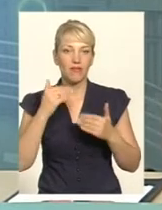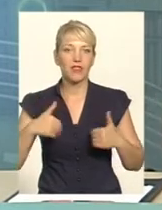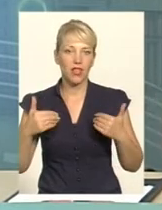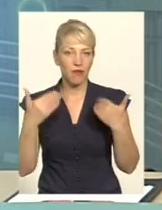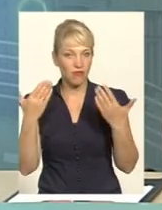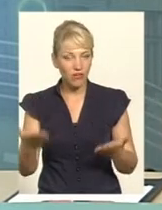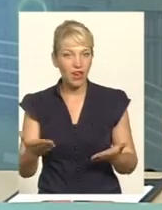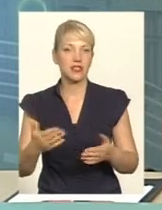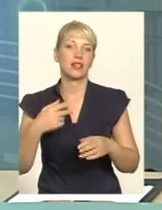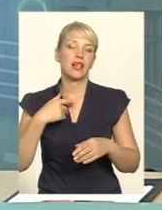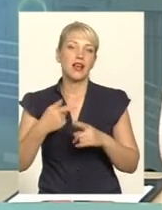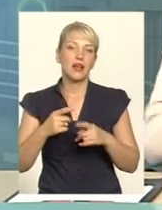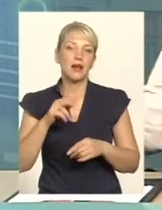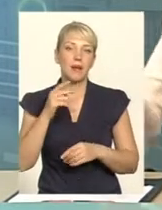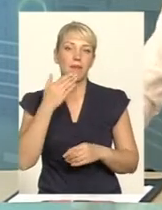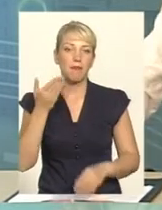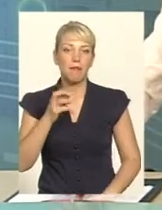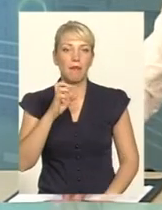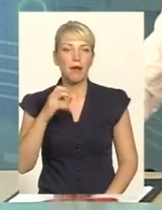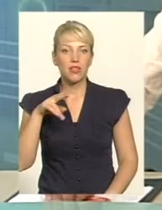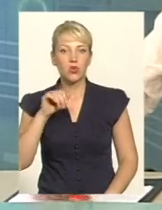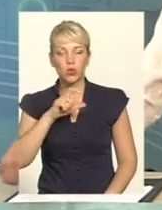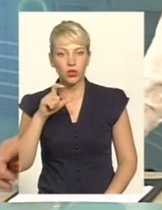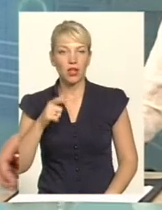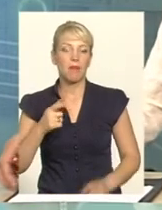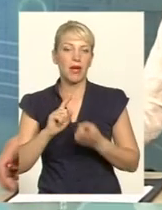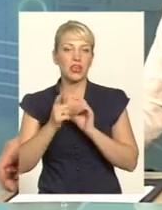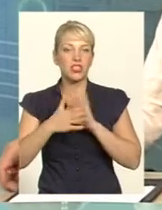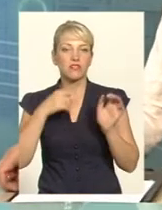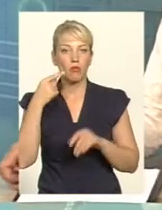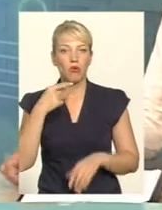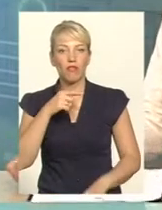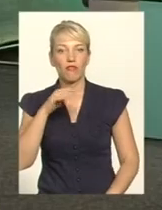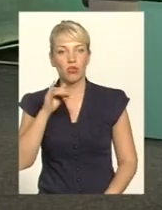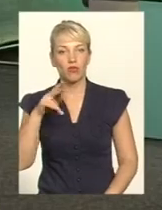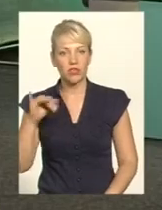переклад на жестову мову Оксани Фіновської. І про це все сьогодні говоримо із